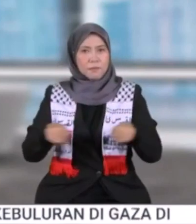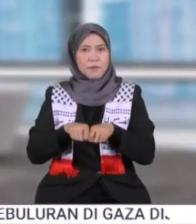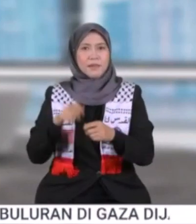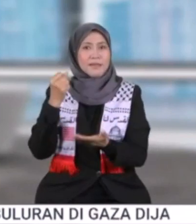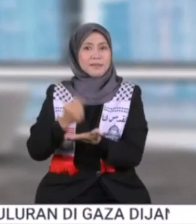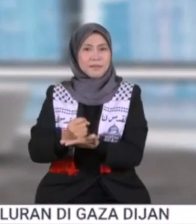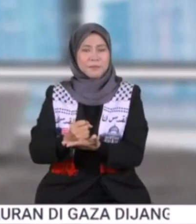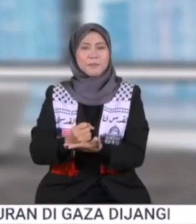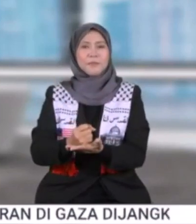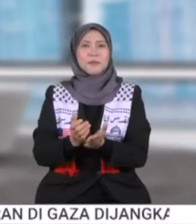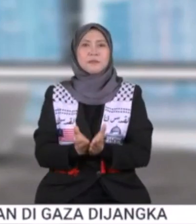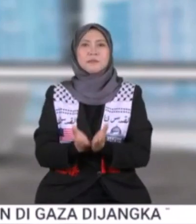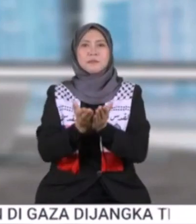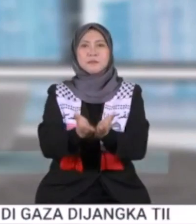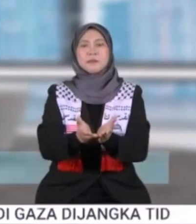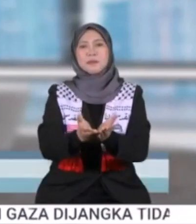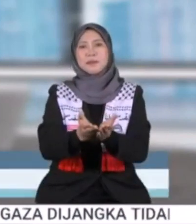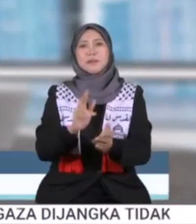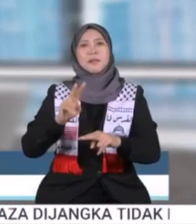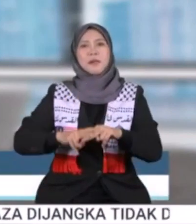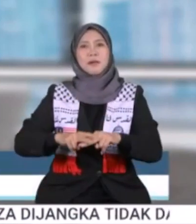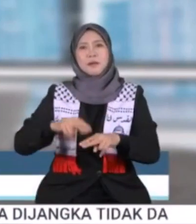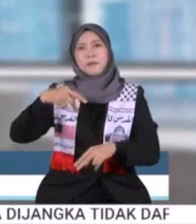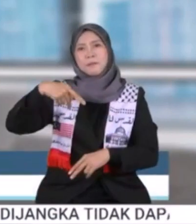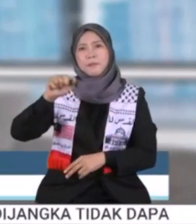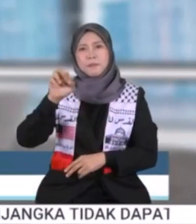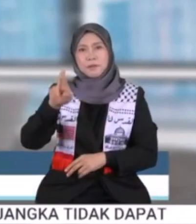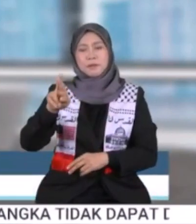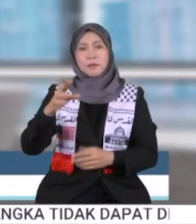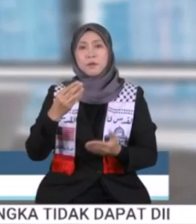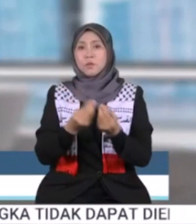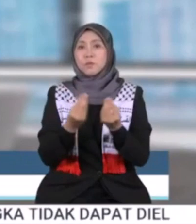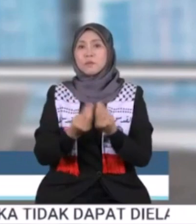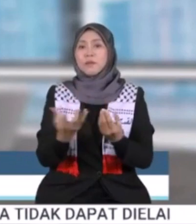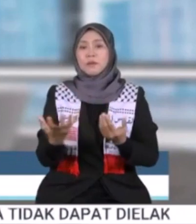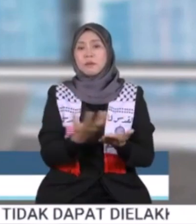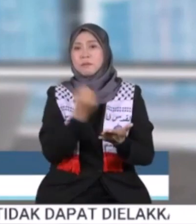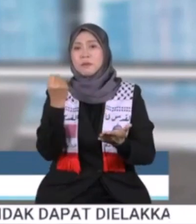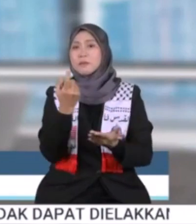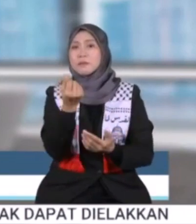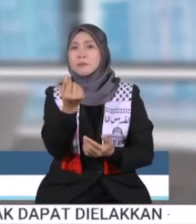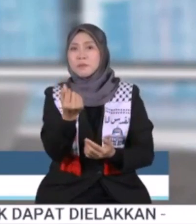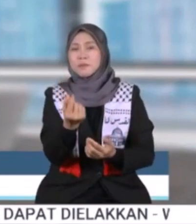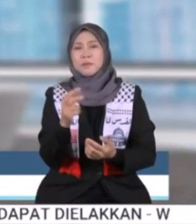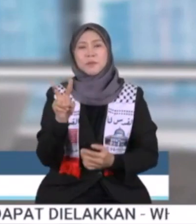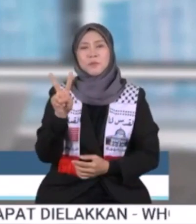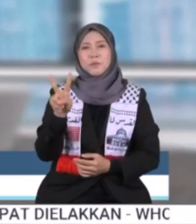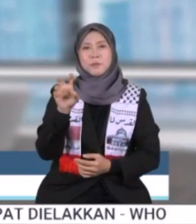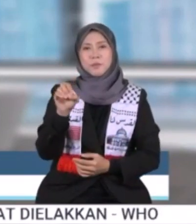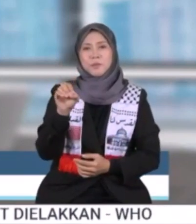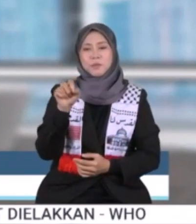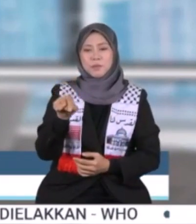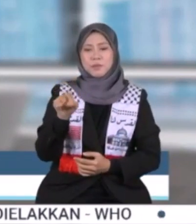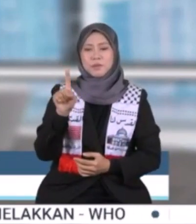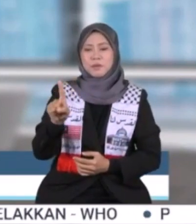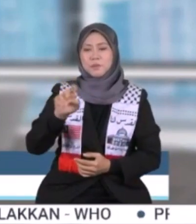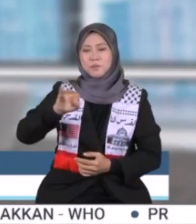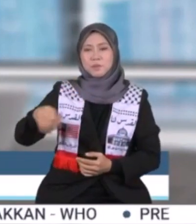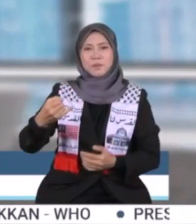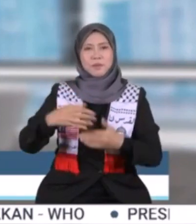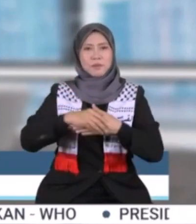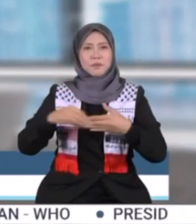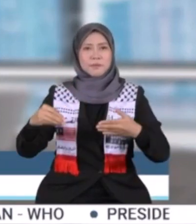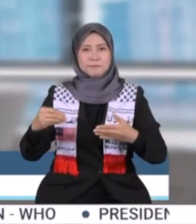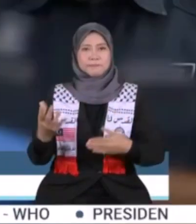Pemeriksaan Kastam, Pelabuhan Tanjung Pelepas, Kelang Patah. Nilai keseluruhan rampasan dianggar RM20.1